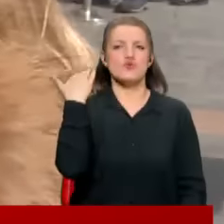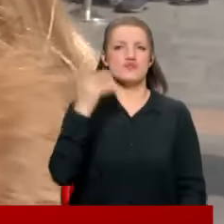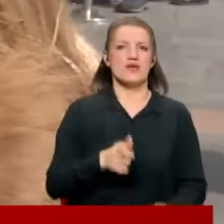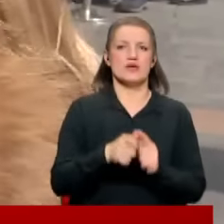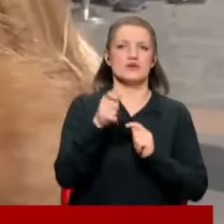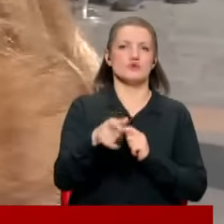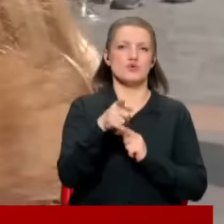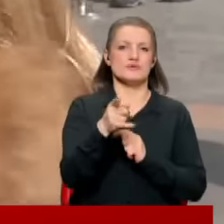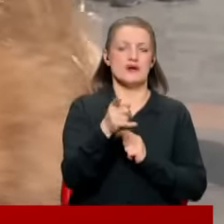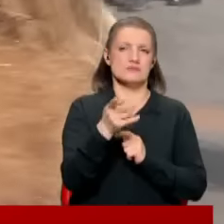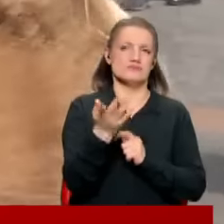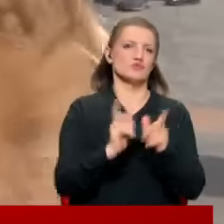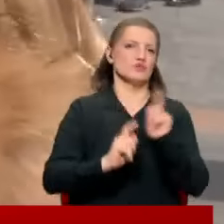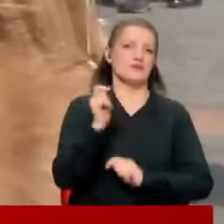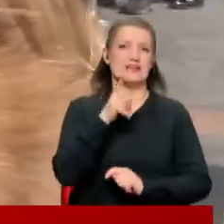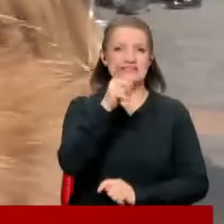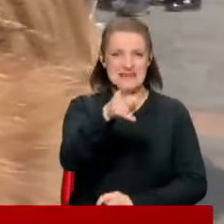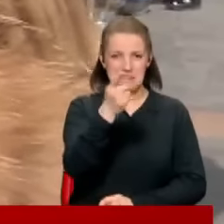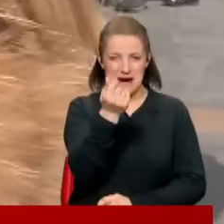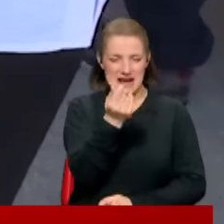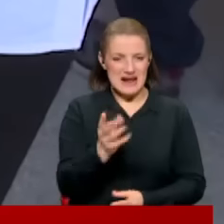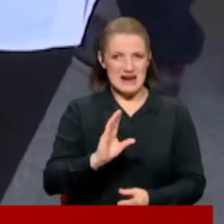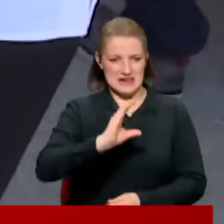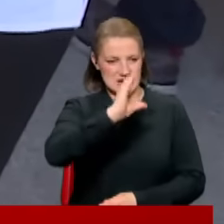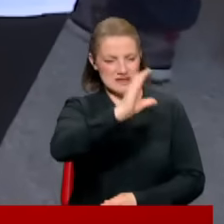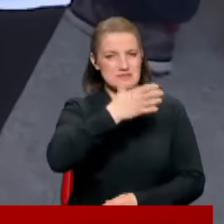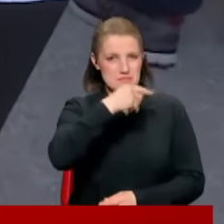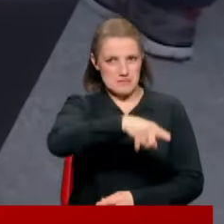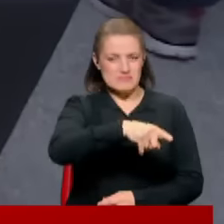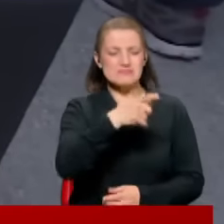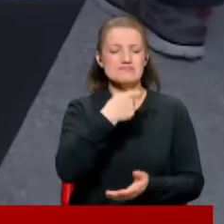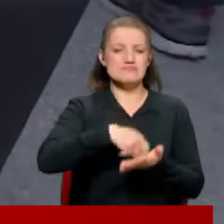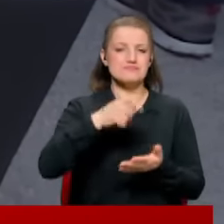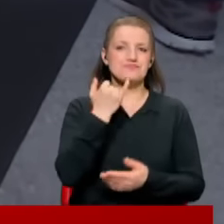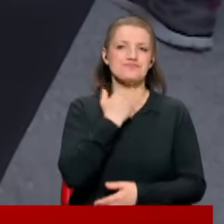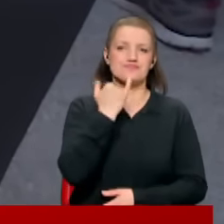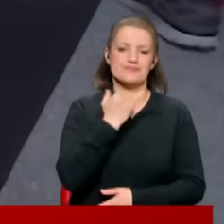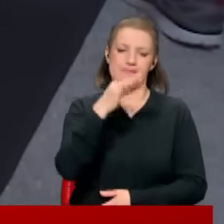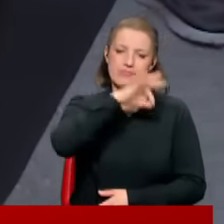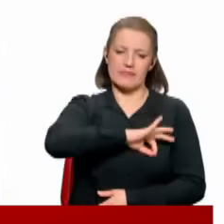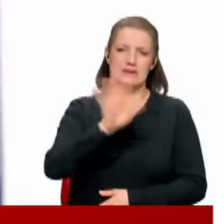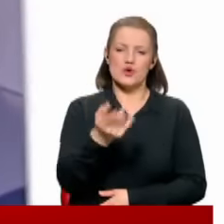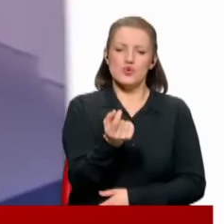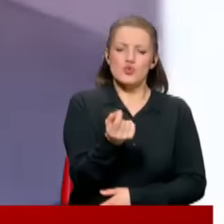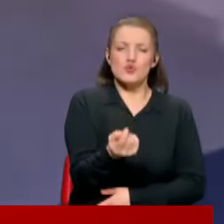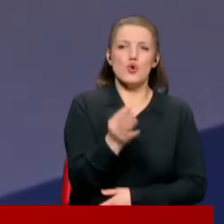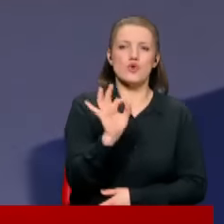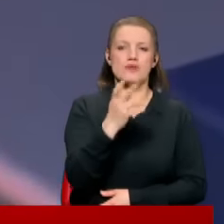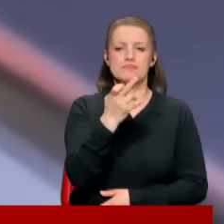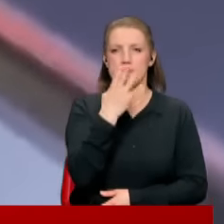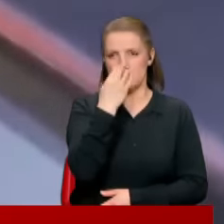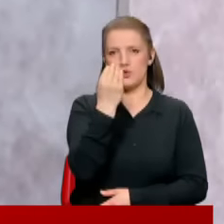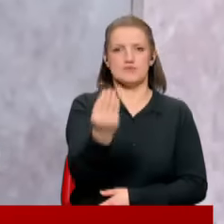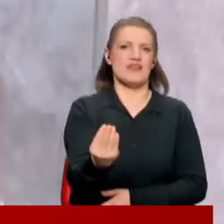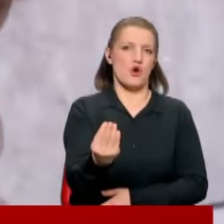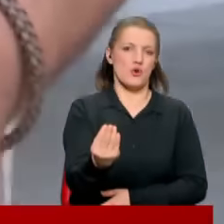yatıyor. Onlar işte değerlendiriyorlar. Senin parandan para kazanıyor zaten. Bankalar maaş müşterilerine elde ettiği kardan çok küçük de olsa promosyon